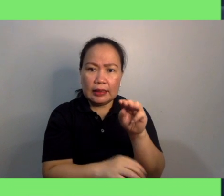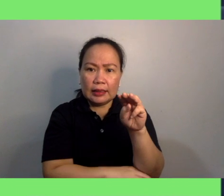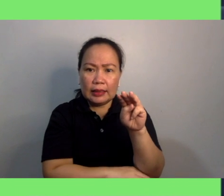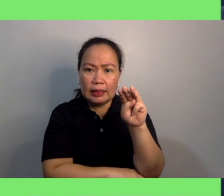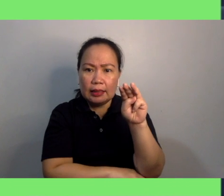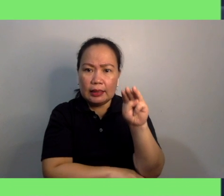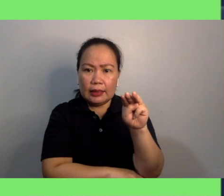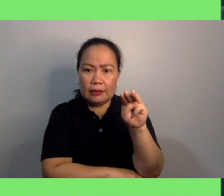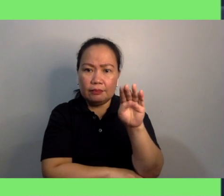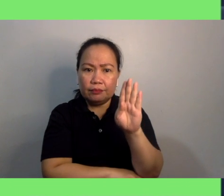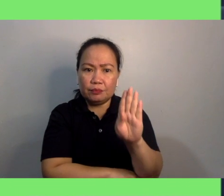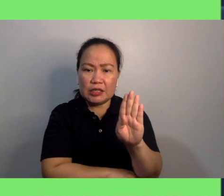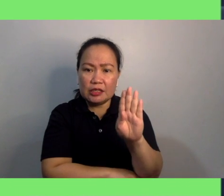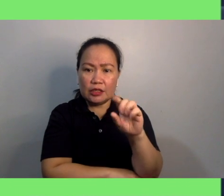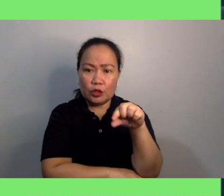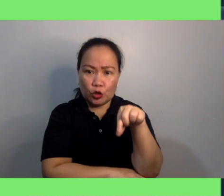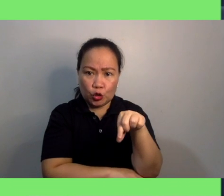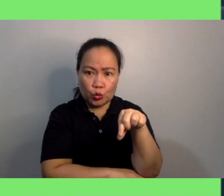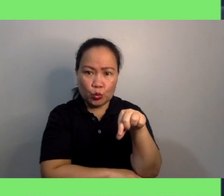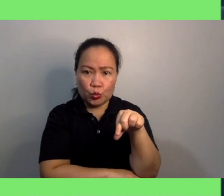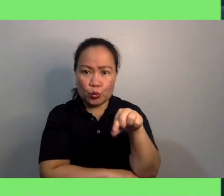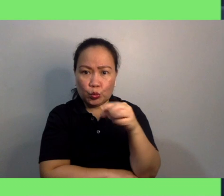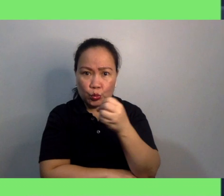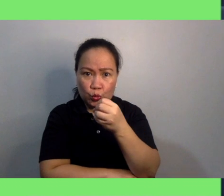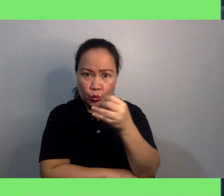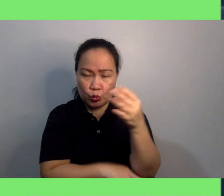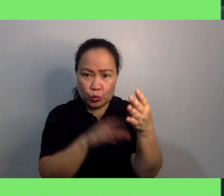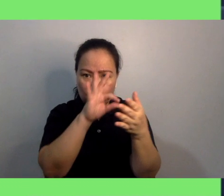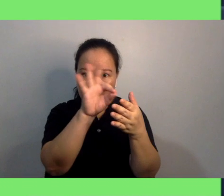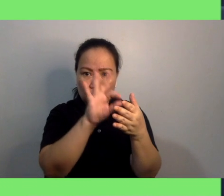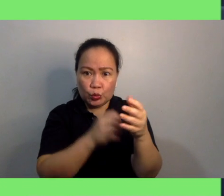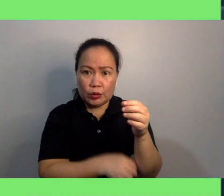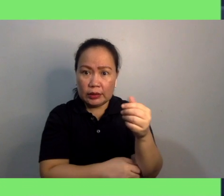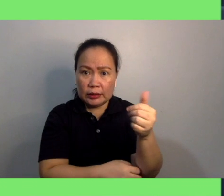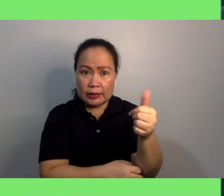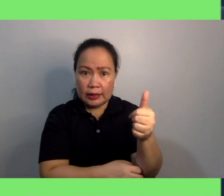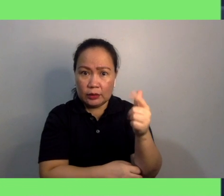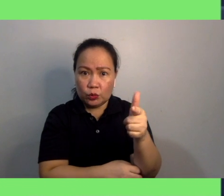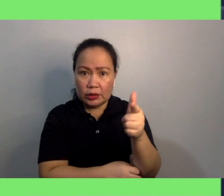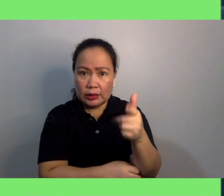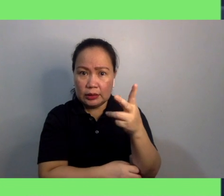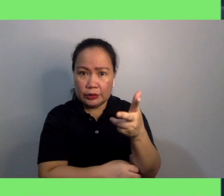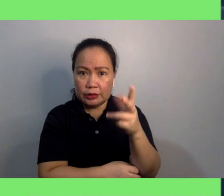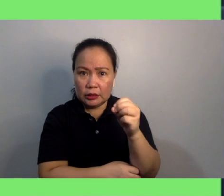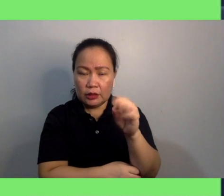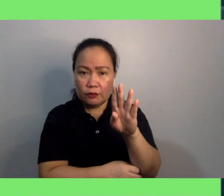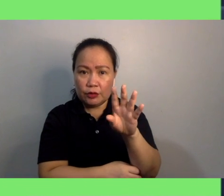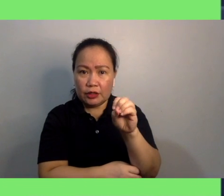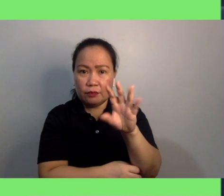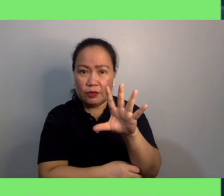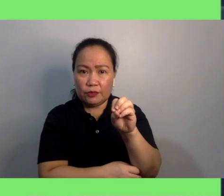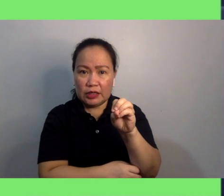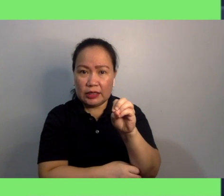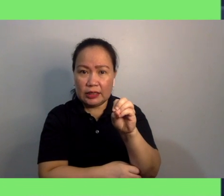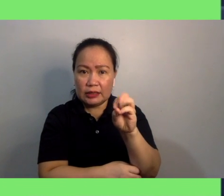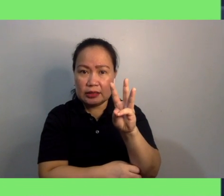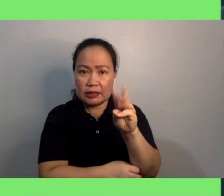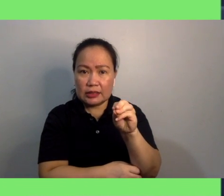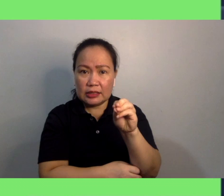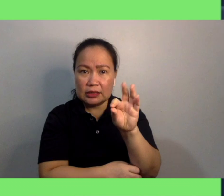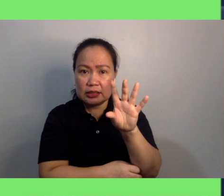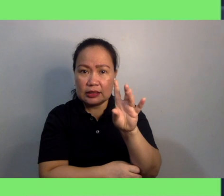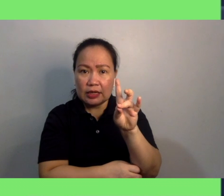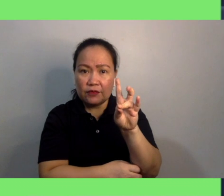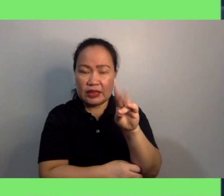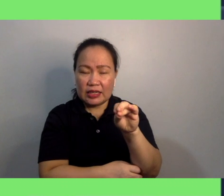is your angle MBQ. So, let us count. 10, 20, 30, 40, 50,